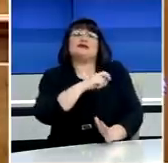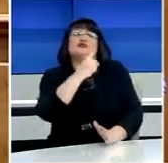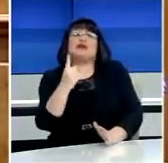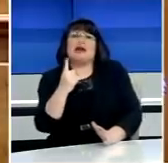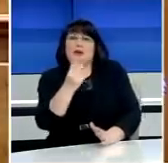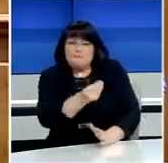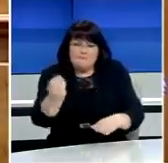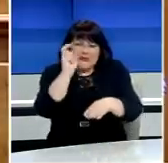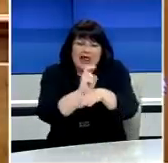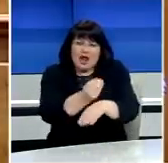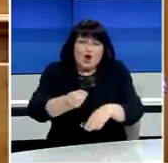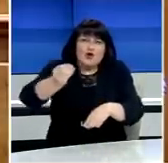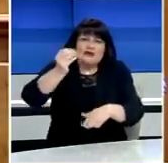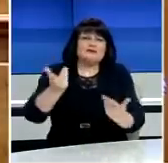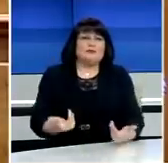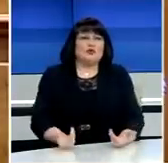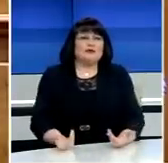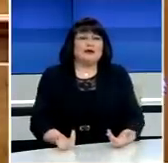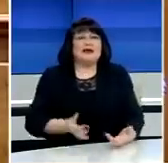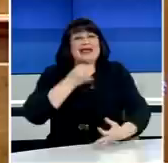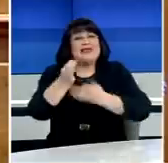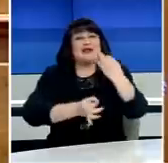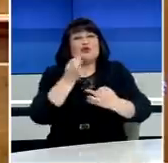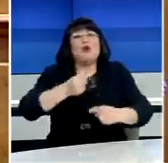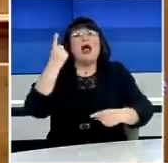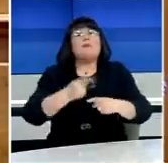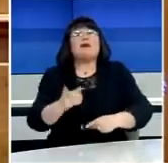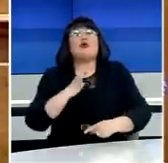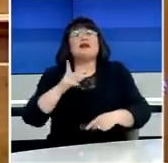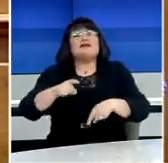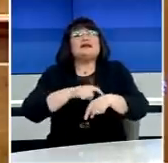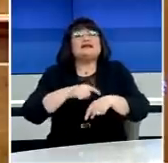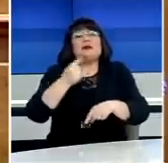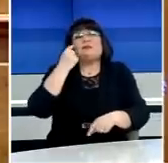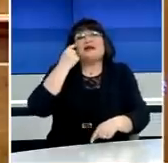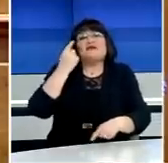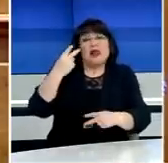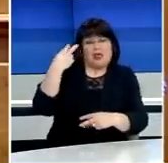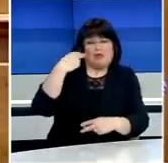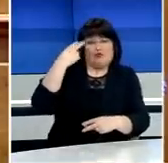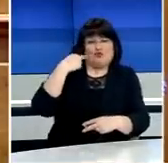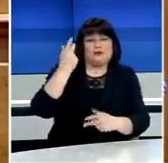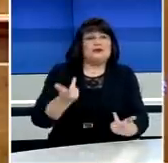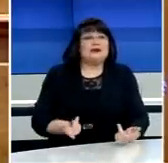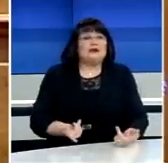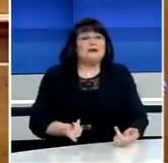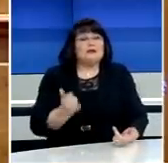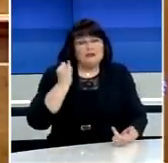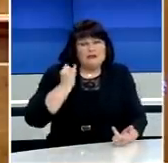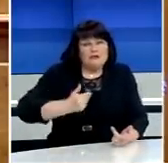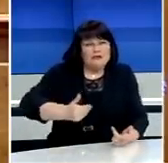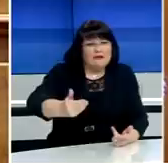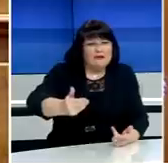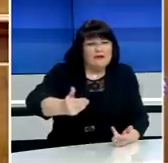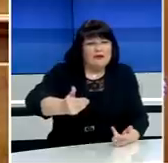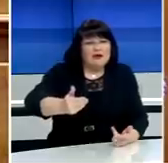πλεονάσματα. Που σημαίνει, για να το πω να το καταλάβουν οι απλοί πολίτες που μας παρακολουθούν, ότι αργά ή γρήγορα θα